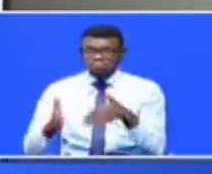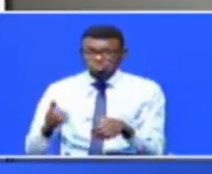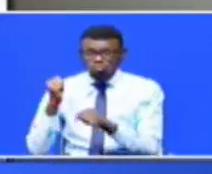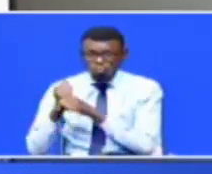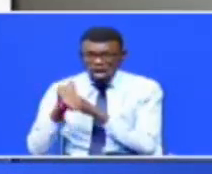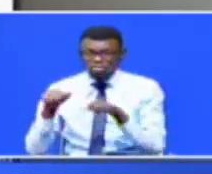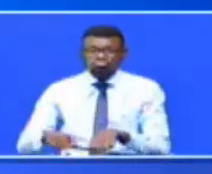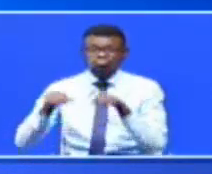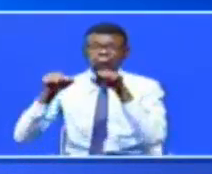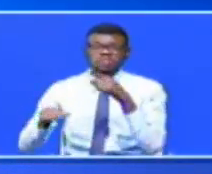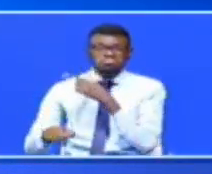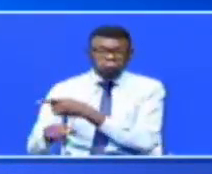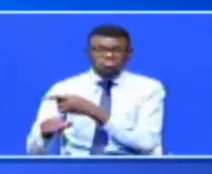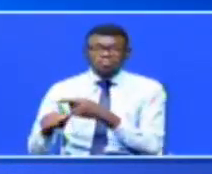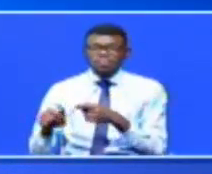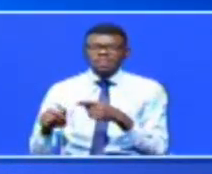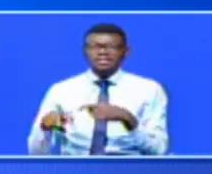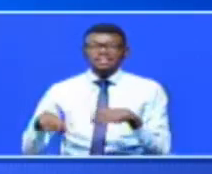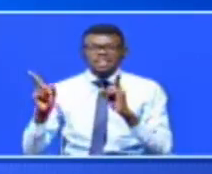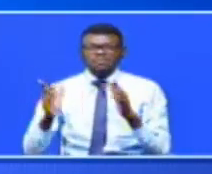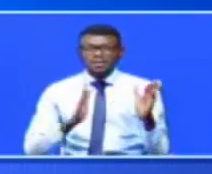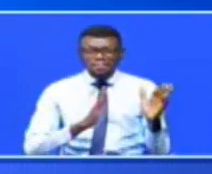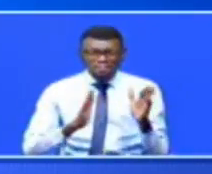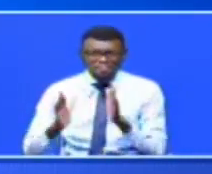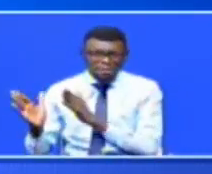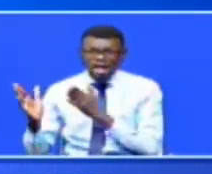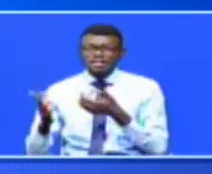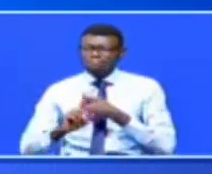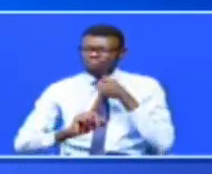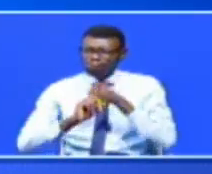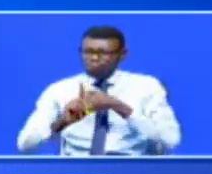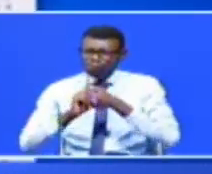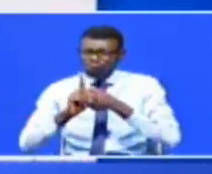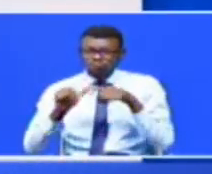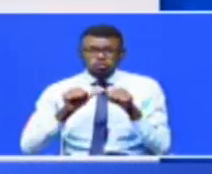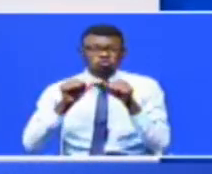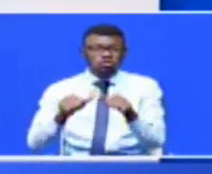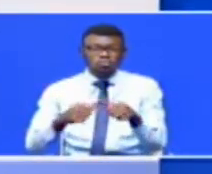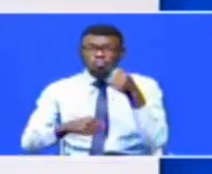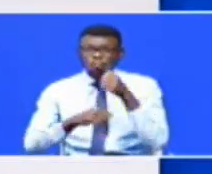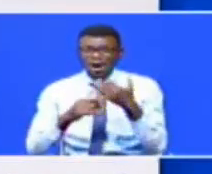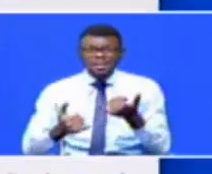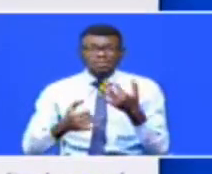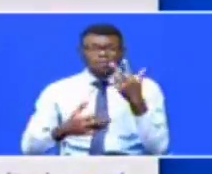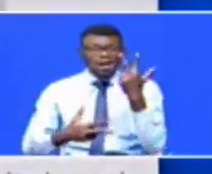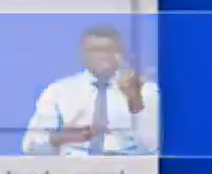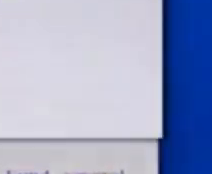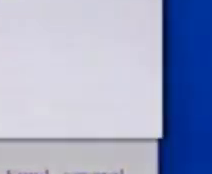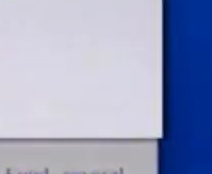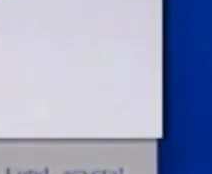Ismail Fahim Shaye ameripotiwa kuanza mchakato wa kupigania wadhifa kwa kipindi cha tatu mtawalia kinyume cha